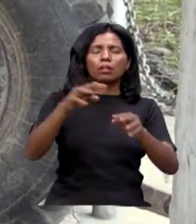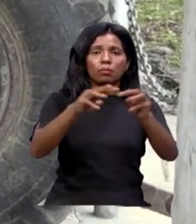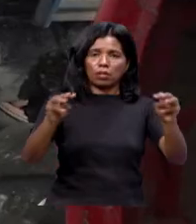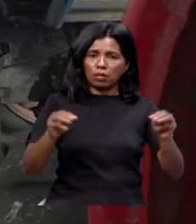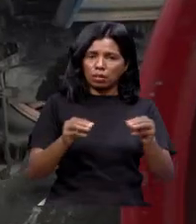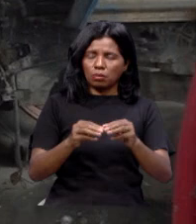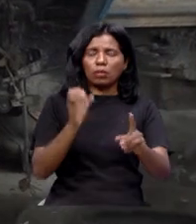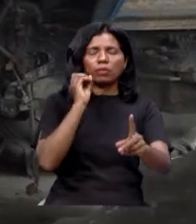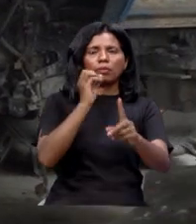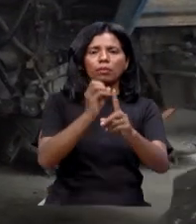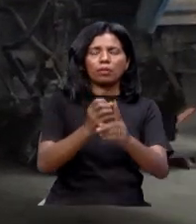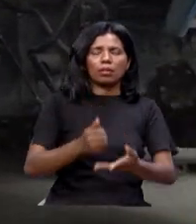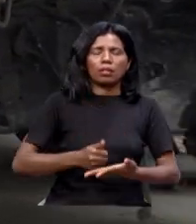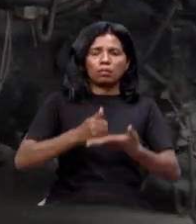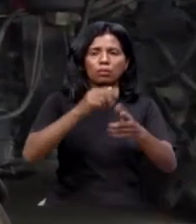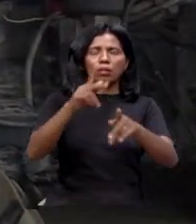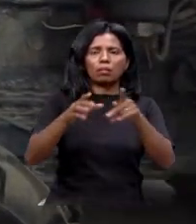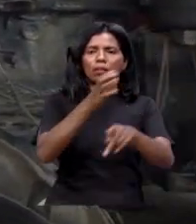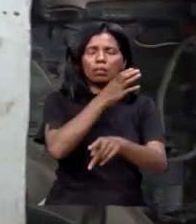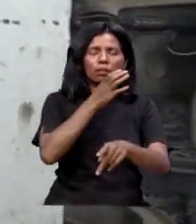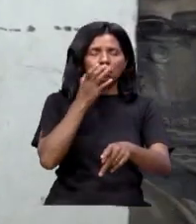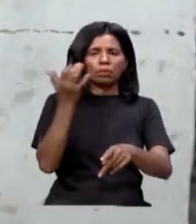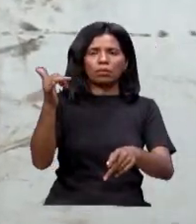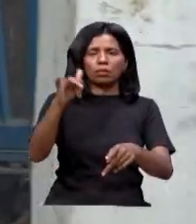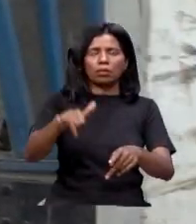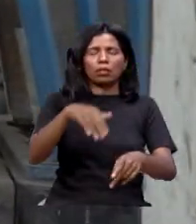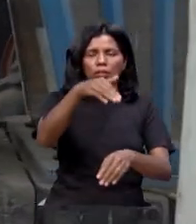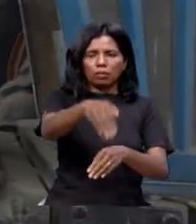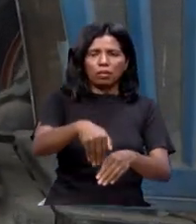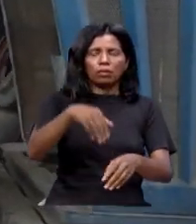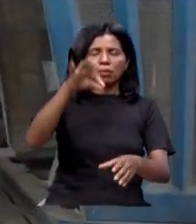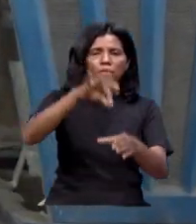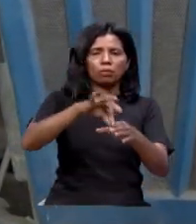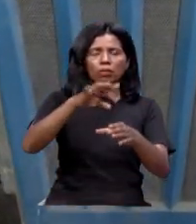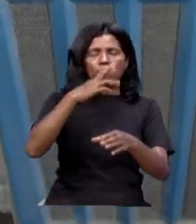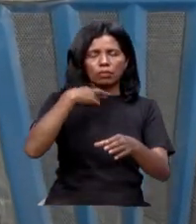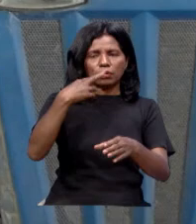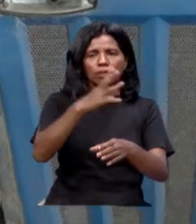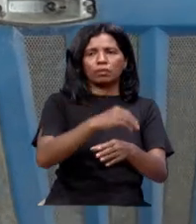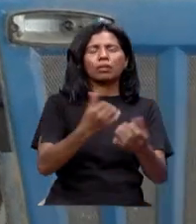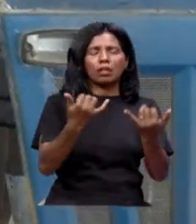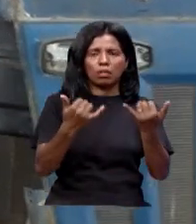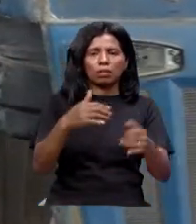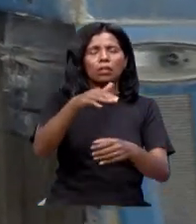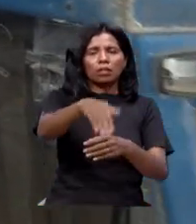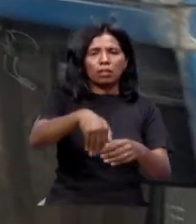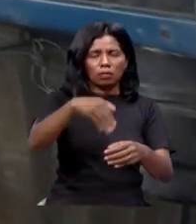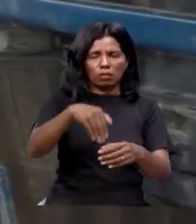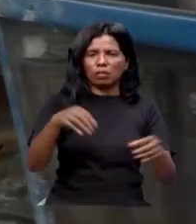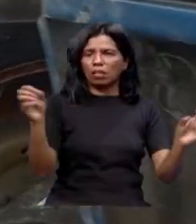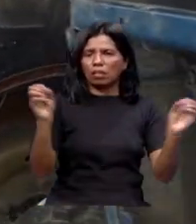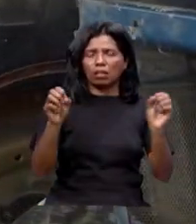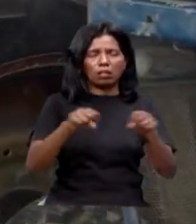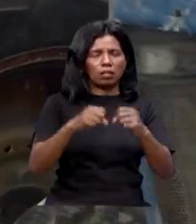ho objetivo a tutulum povo agricultor sira a tu halotos nonatar. Ma bede da une tractor hirakne balun la funziona